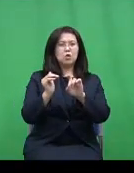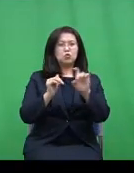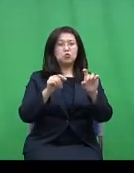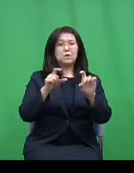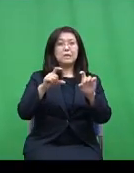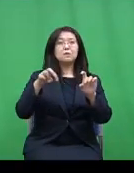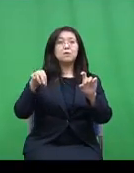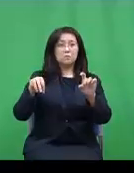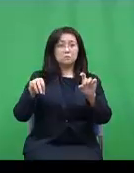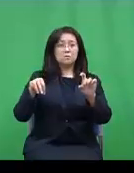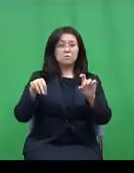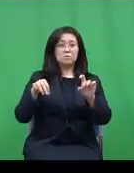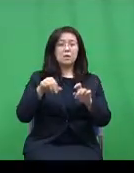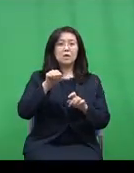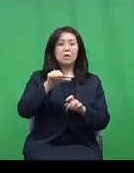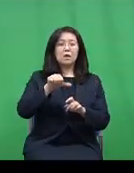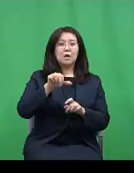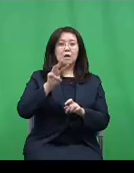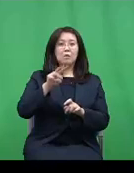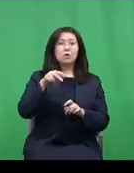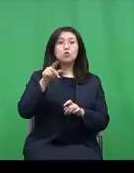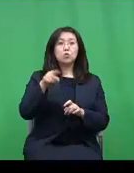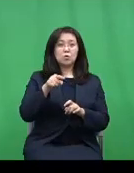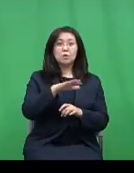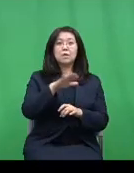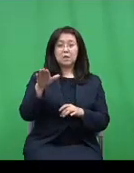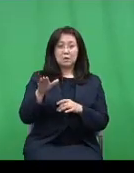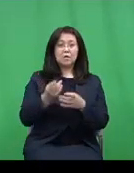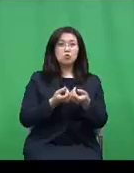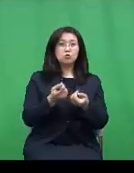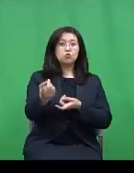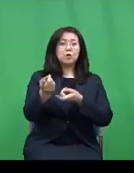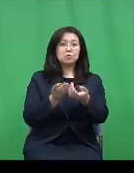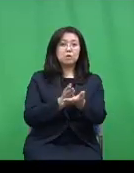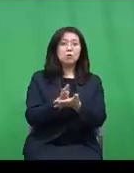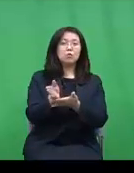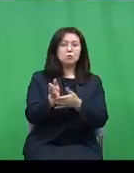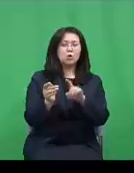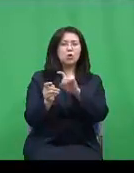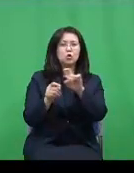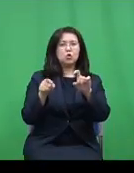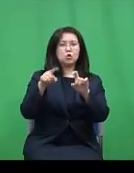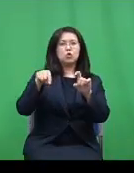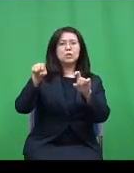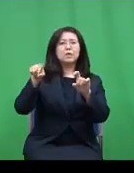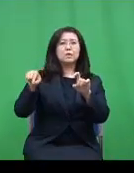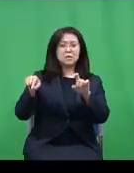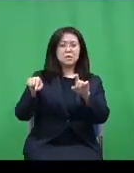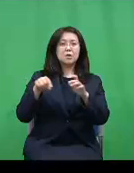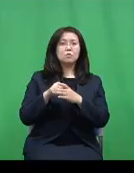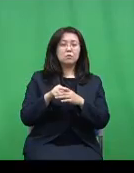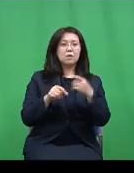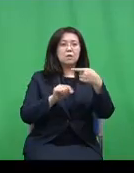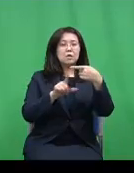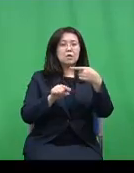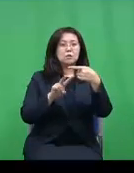阿波須の平クロスカントリーコースで10センチぐらいと、これは1月22日現在ですけれども、